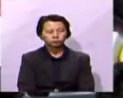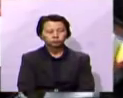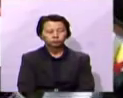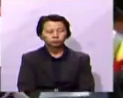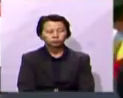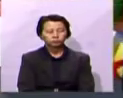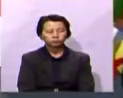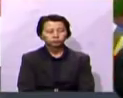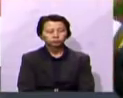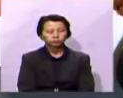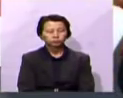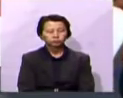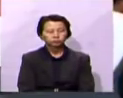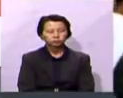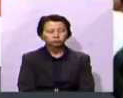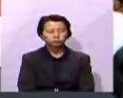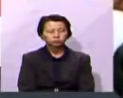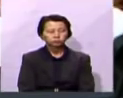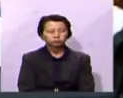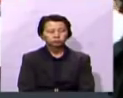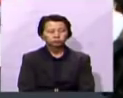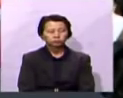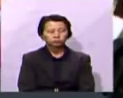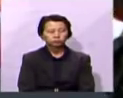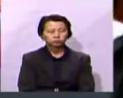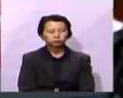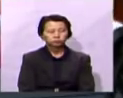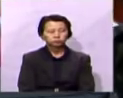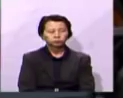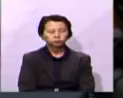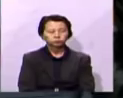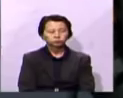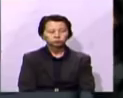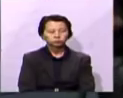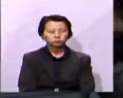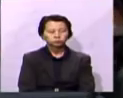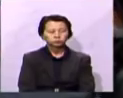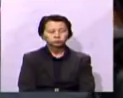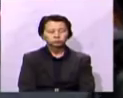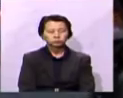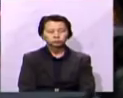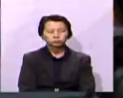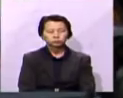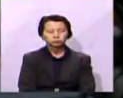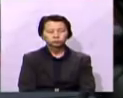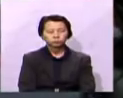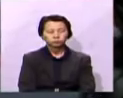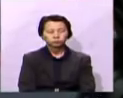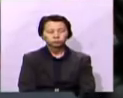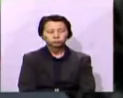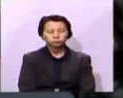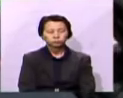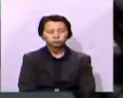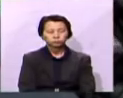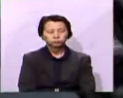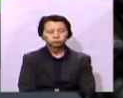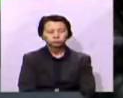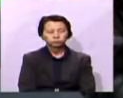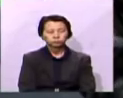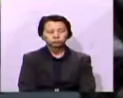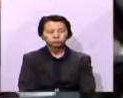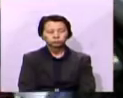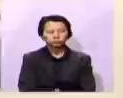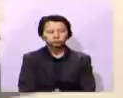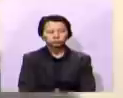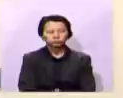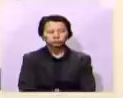vento le salite si pensavano facili invece hanno frazionato molto il gruppo e sono